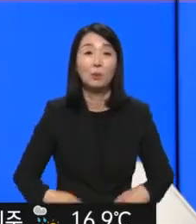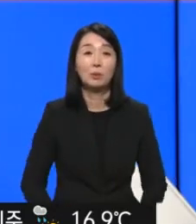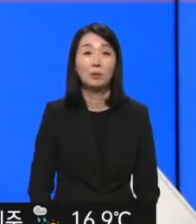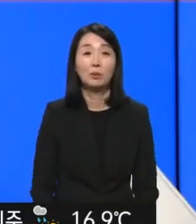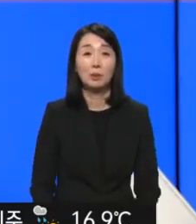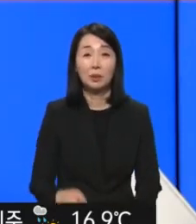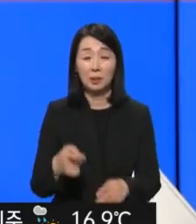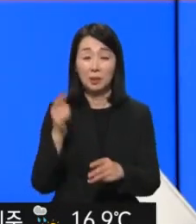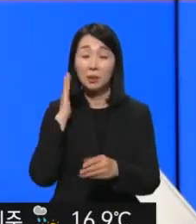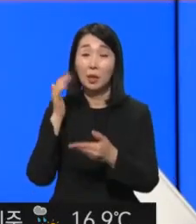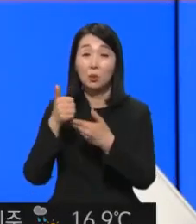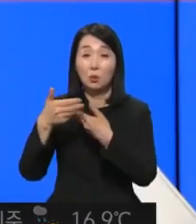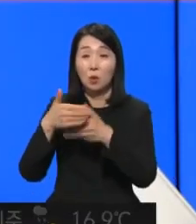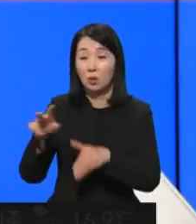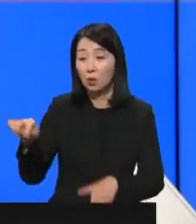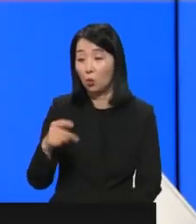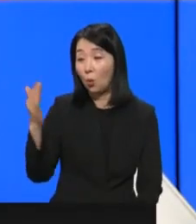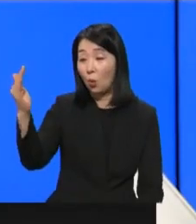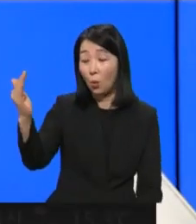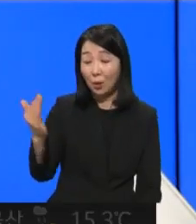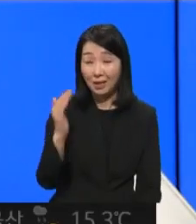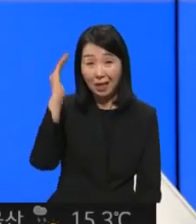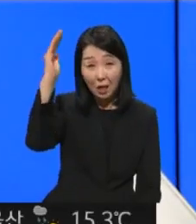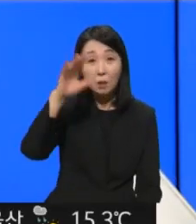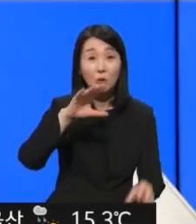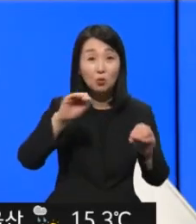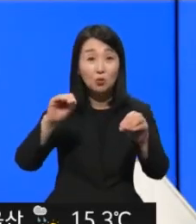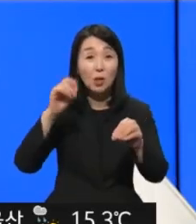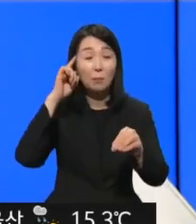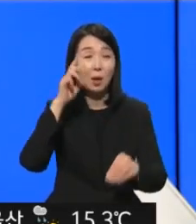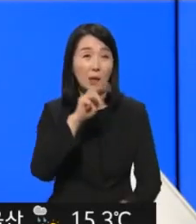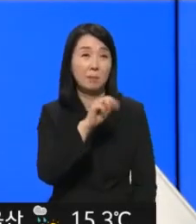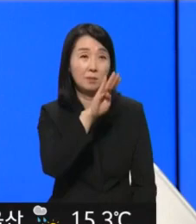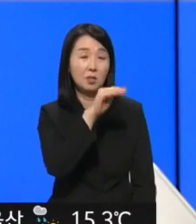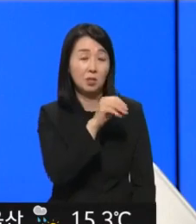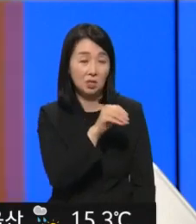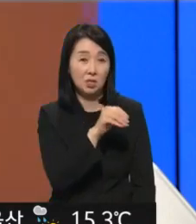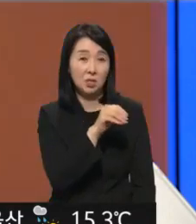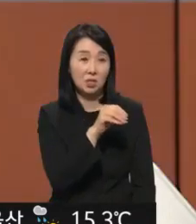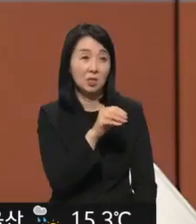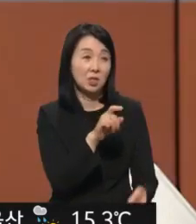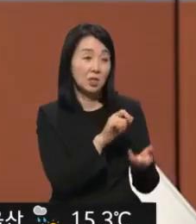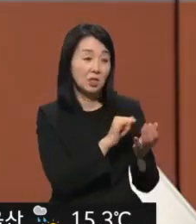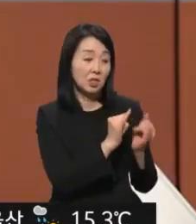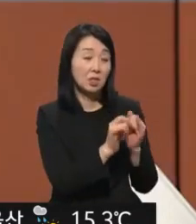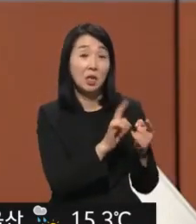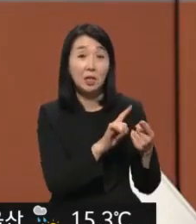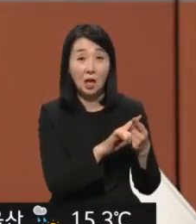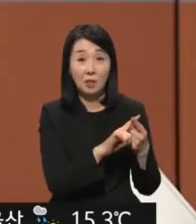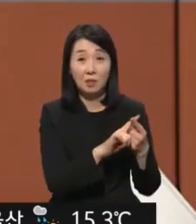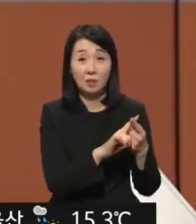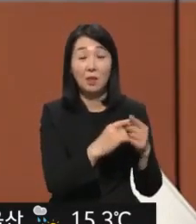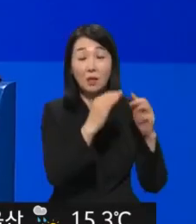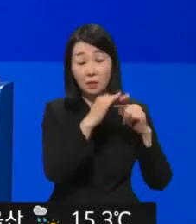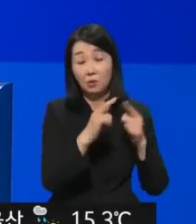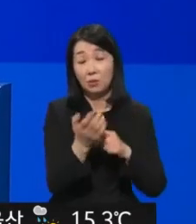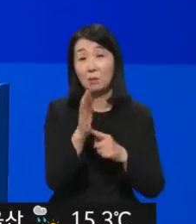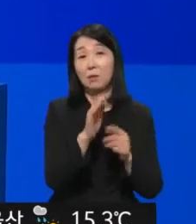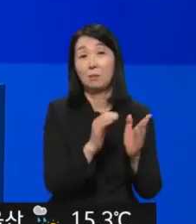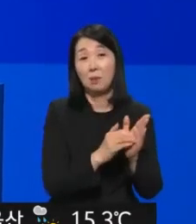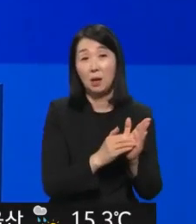자 대통령 실이 도어 스태핑 중단의 계기가 됐던 MBC 취재진에 대한 입장을 일부 밝혔다는 거죠네